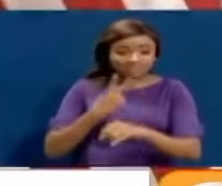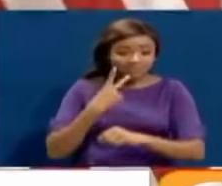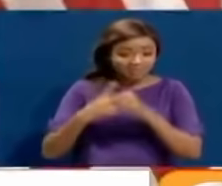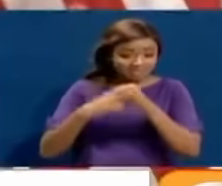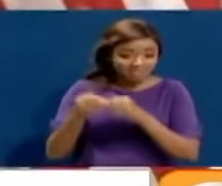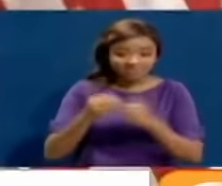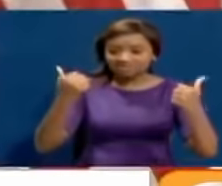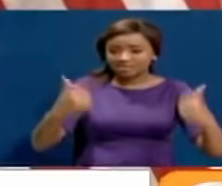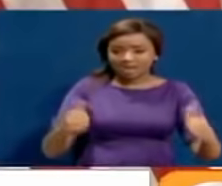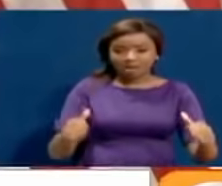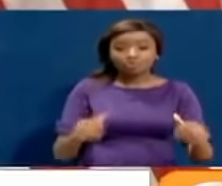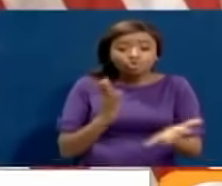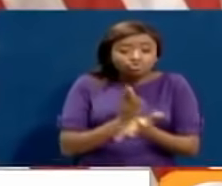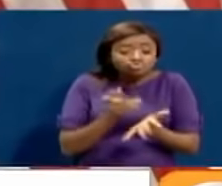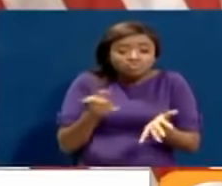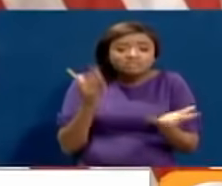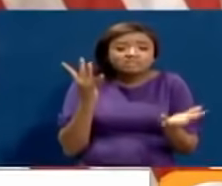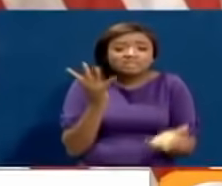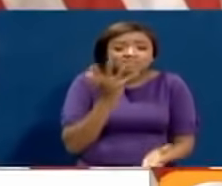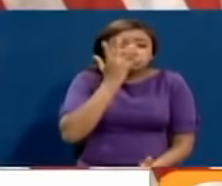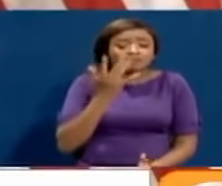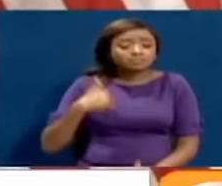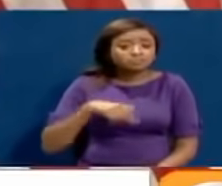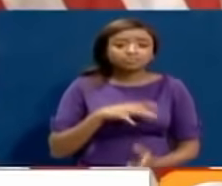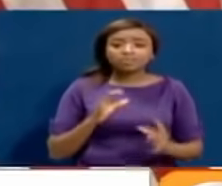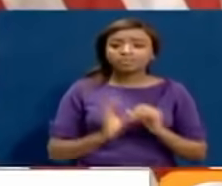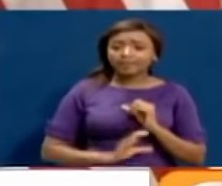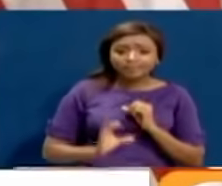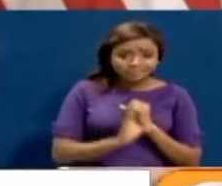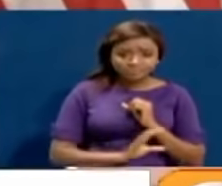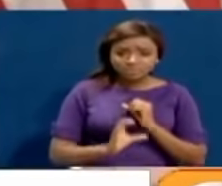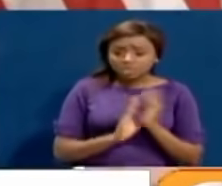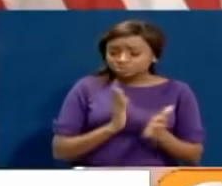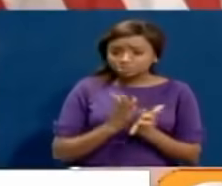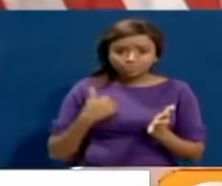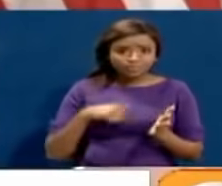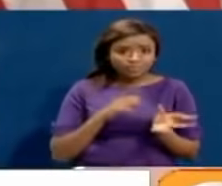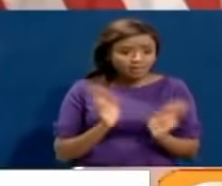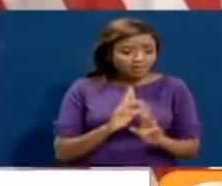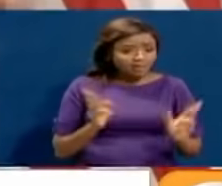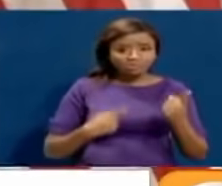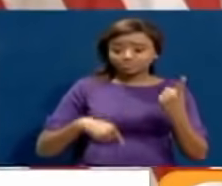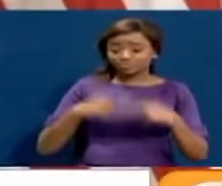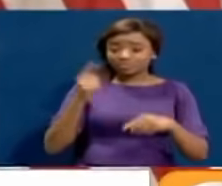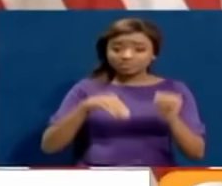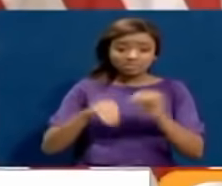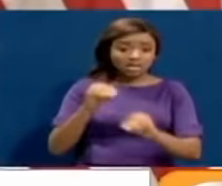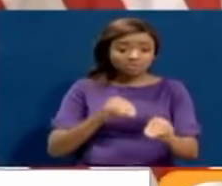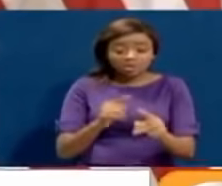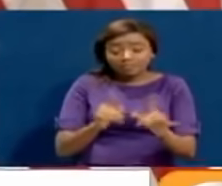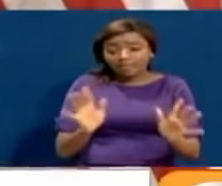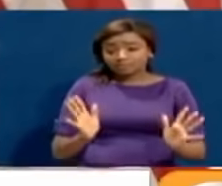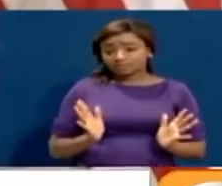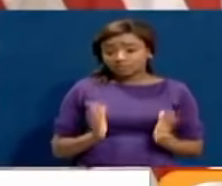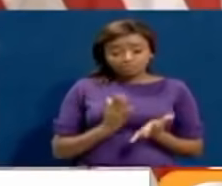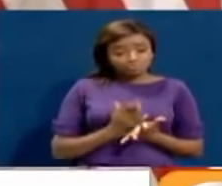This is an embarrassment to our country. We were getting ready to win this election. Frankly,